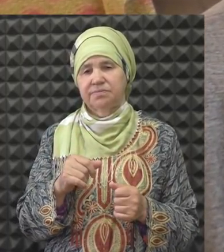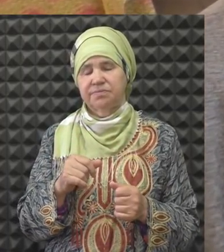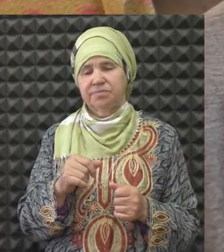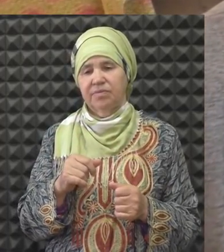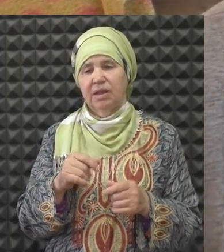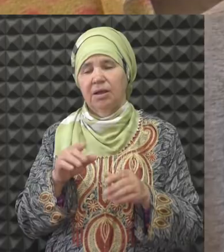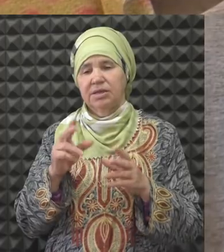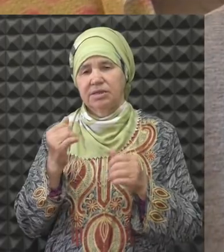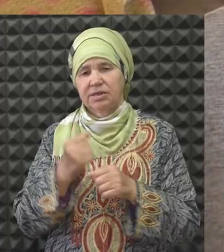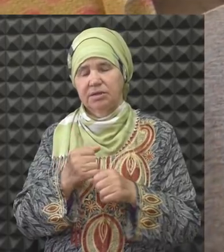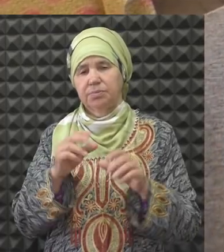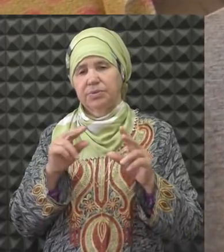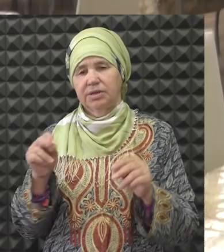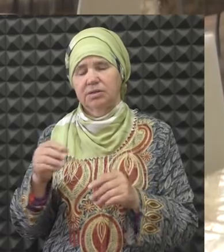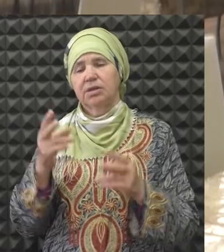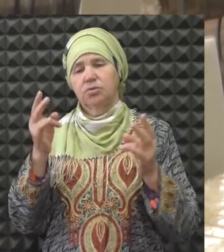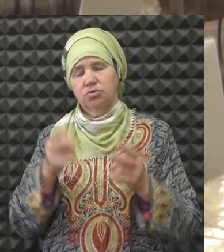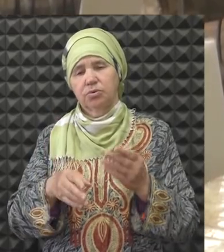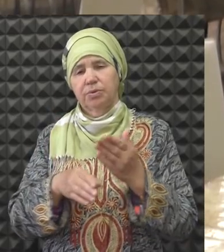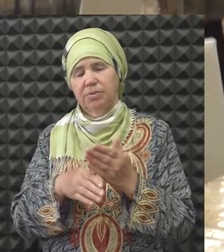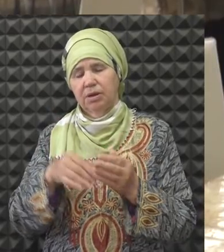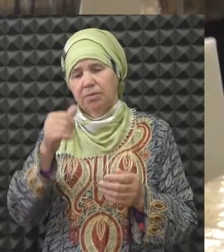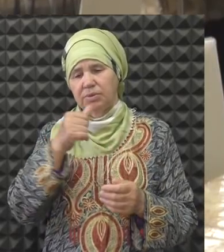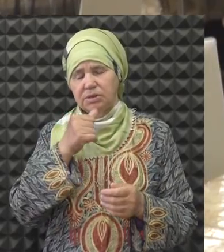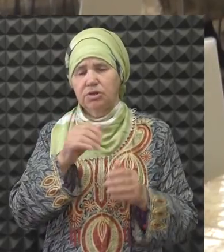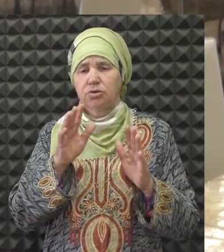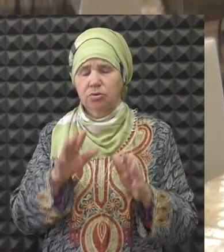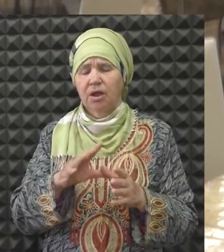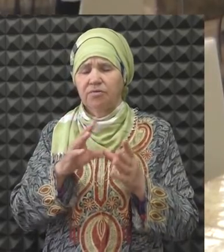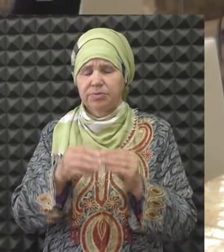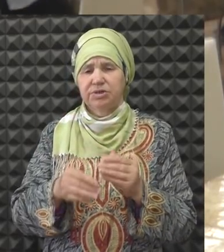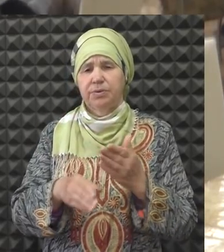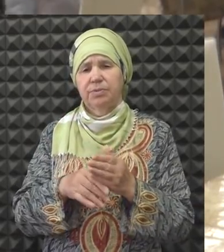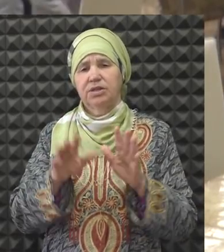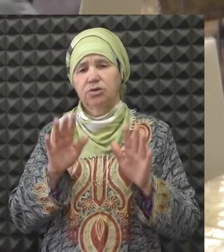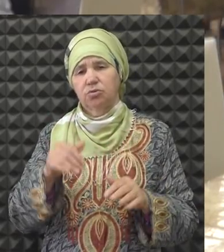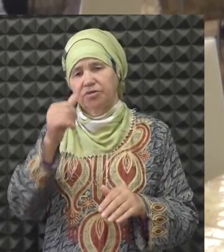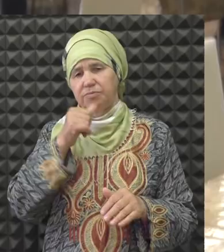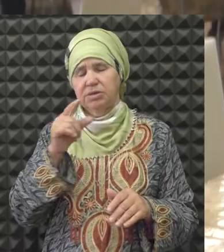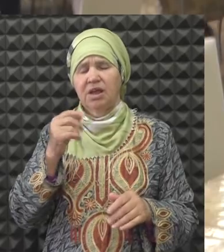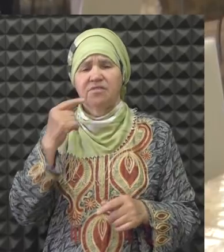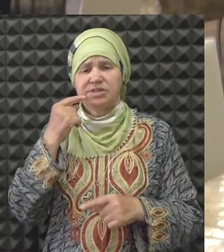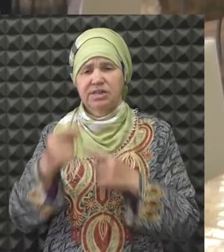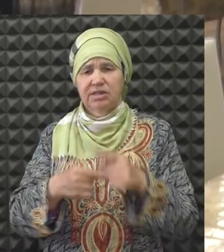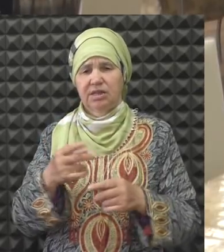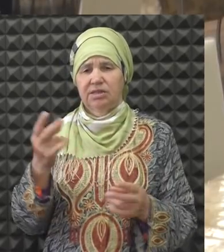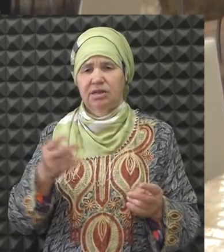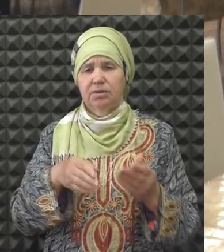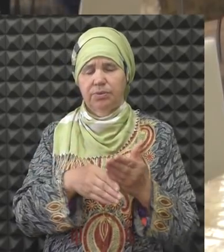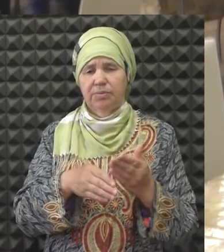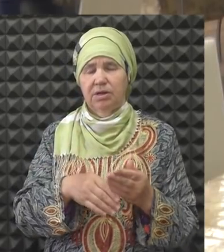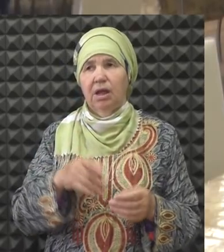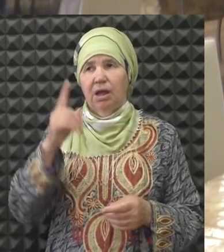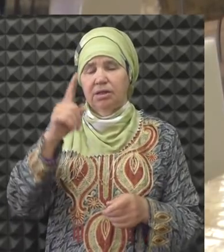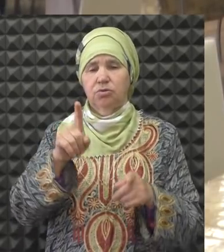наши благие дела. Нужно помогать, Рамазан ведь. И вообще надо, не только в Рамазан, всегда надо помогать. Вот